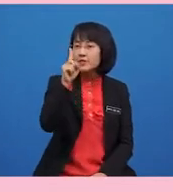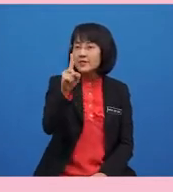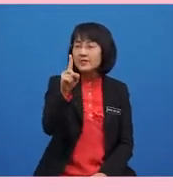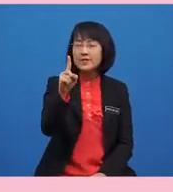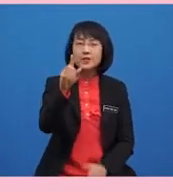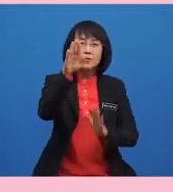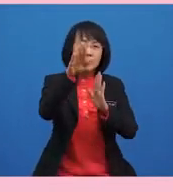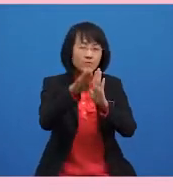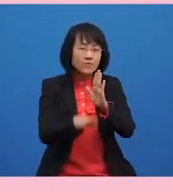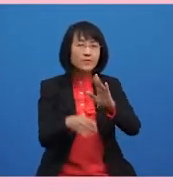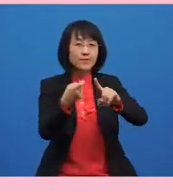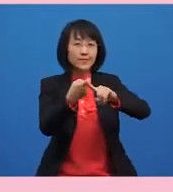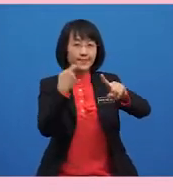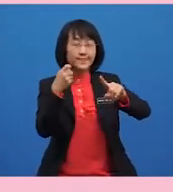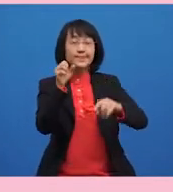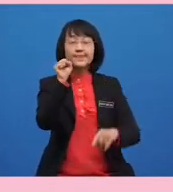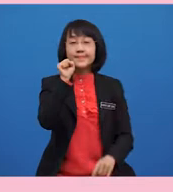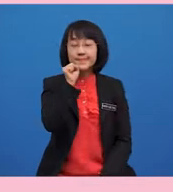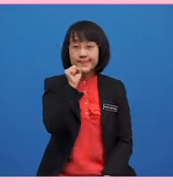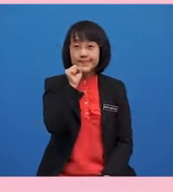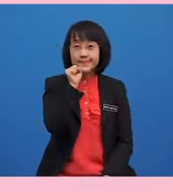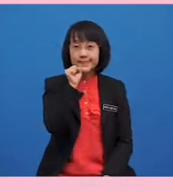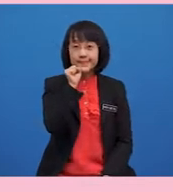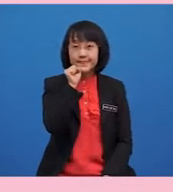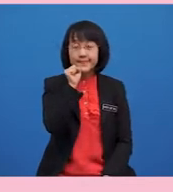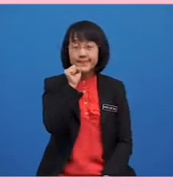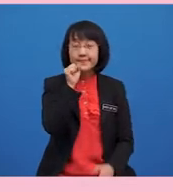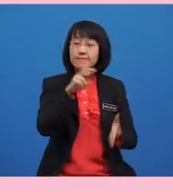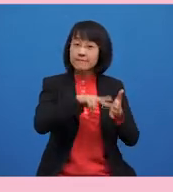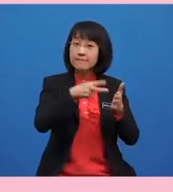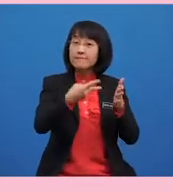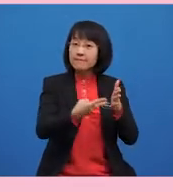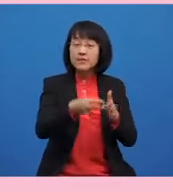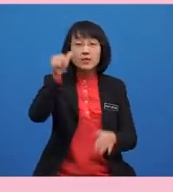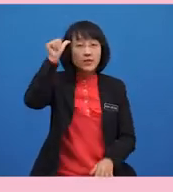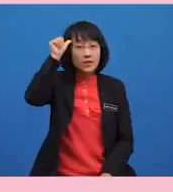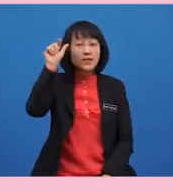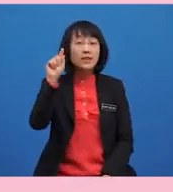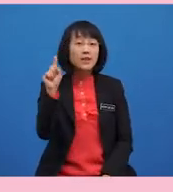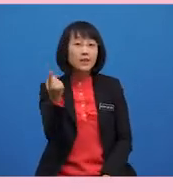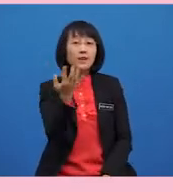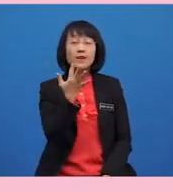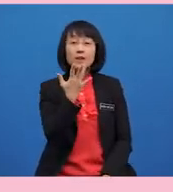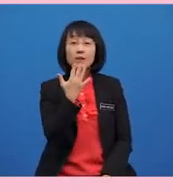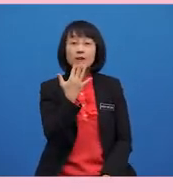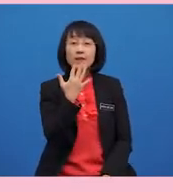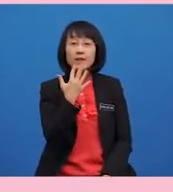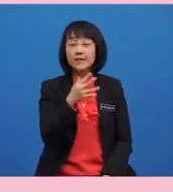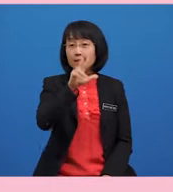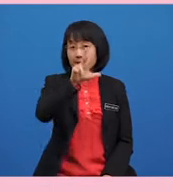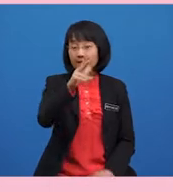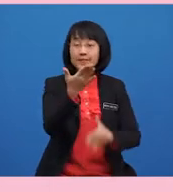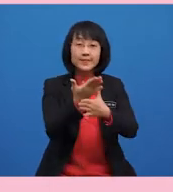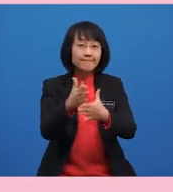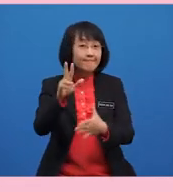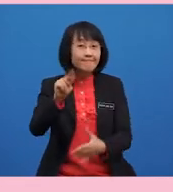1 kurang daripada Syariah, maksudnya Alamin hanya warnakan 3